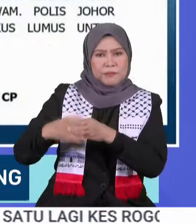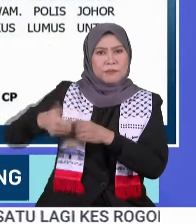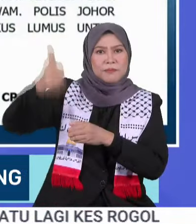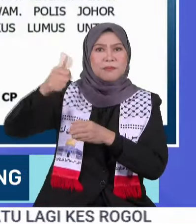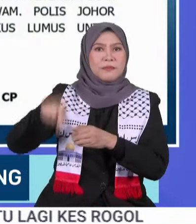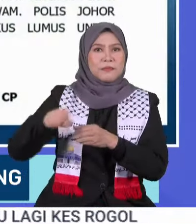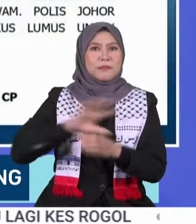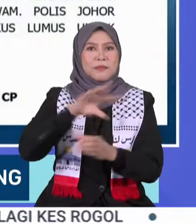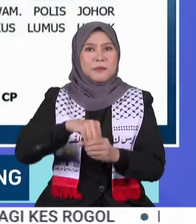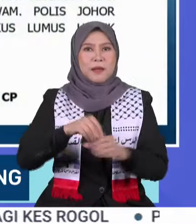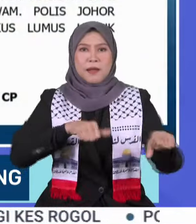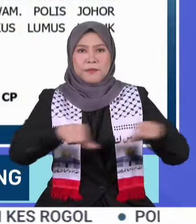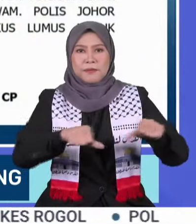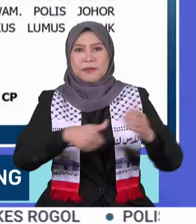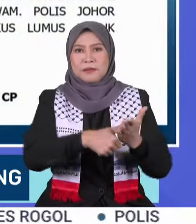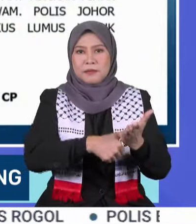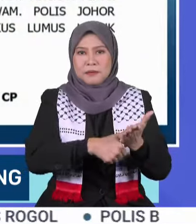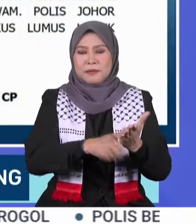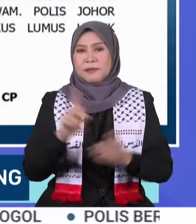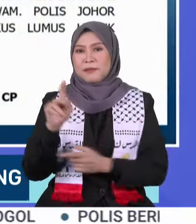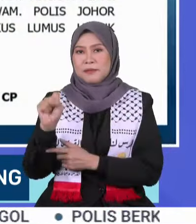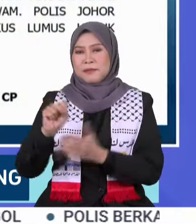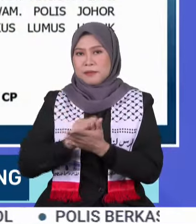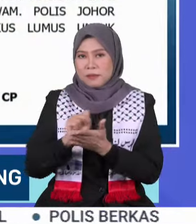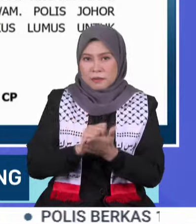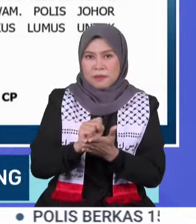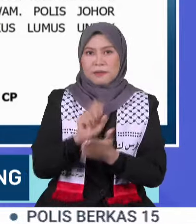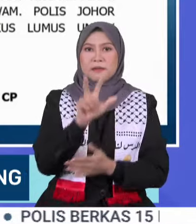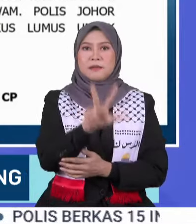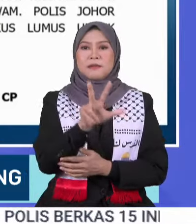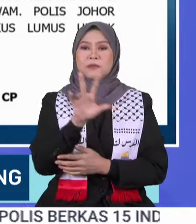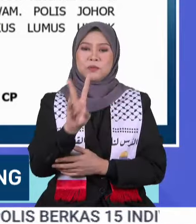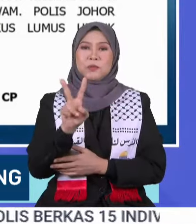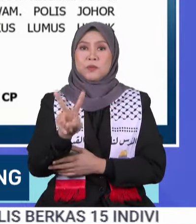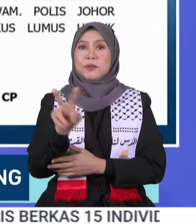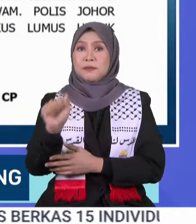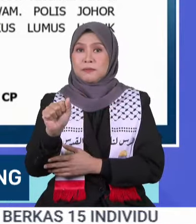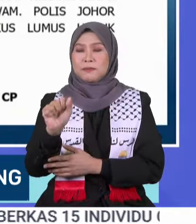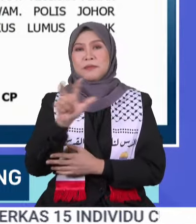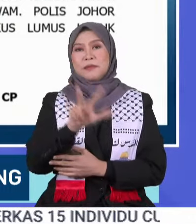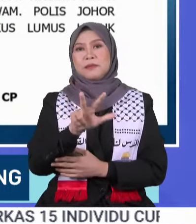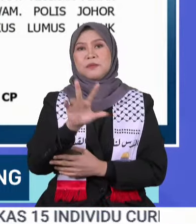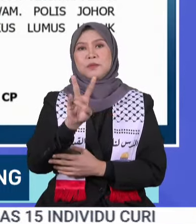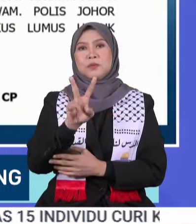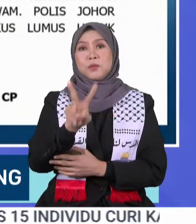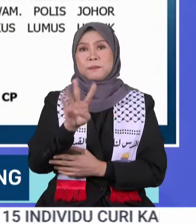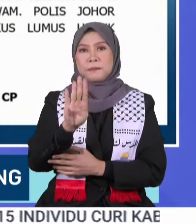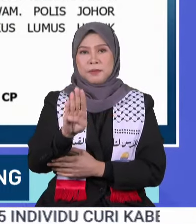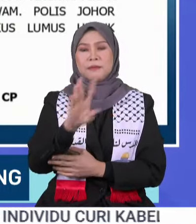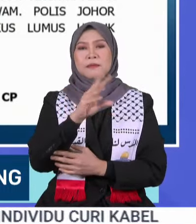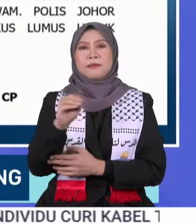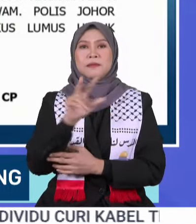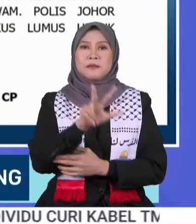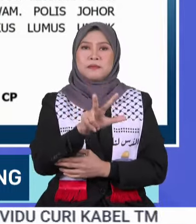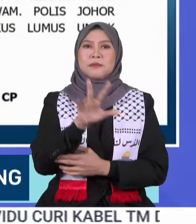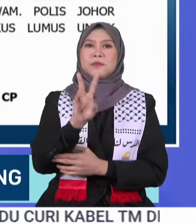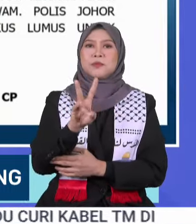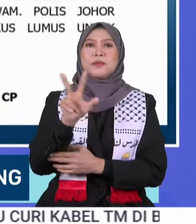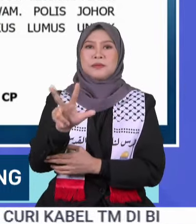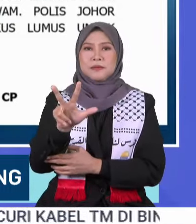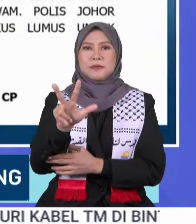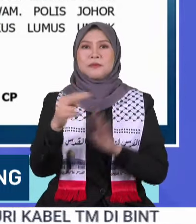terlibat dengan aktiviti dadah. Kes disiasat mengikut Seksyen 372A, 372B dan